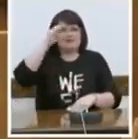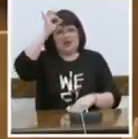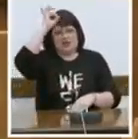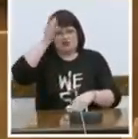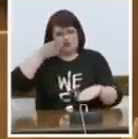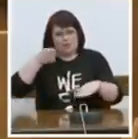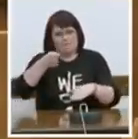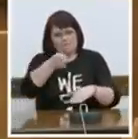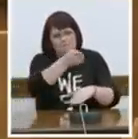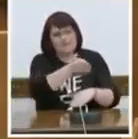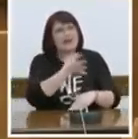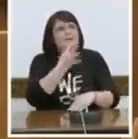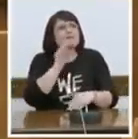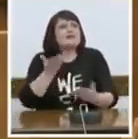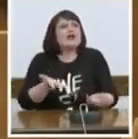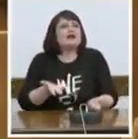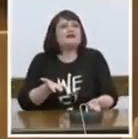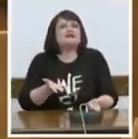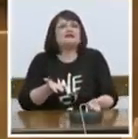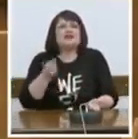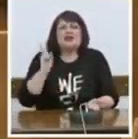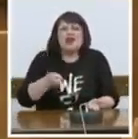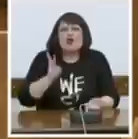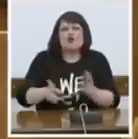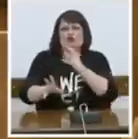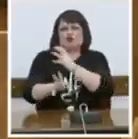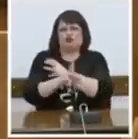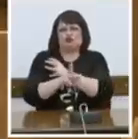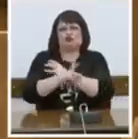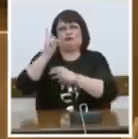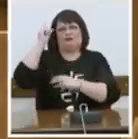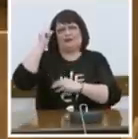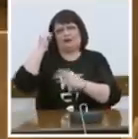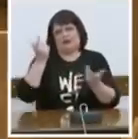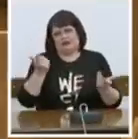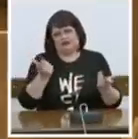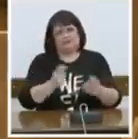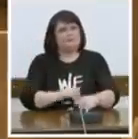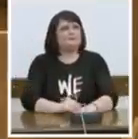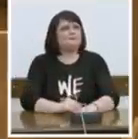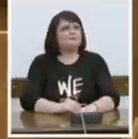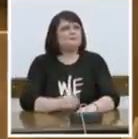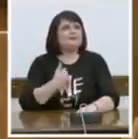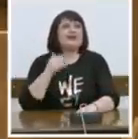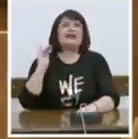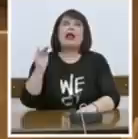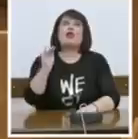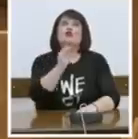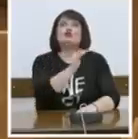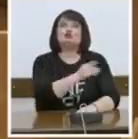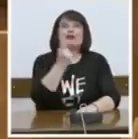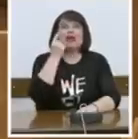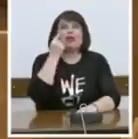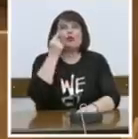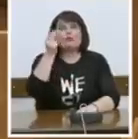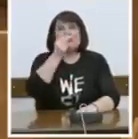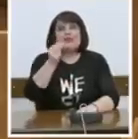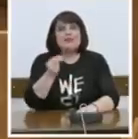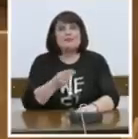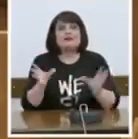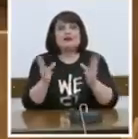να είναι κακοποιά στοιχεία οι φοιτητές. Σας καλούμε να δούμε τα θέματα της